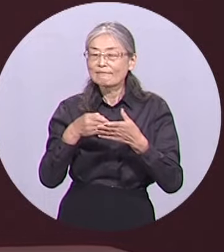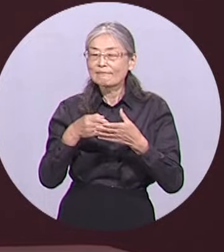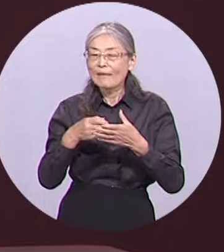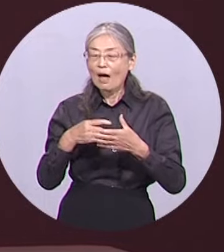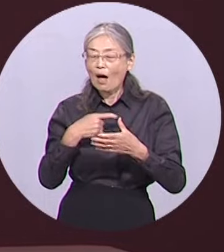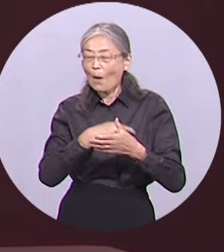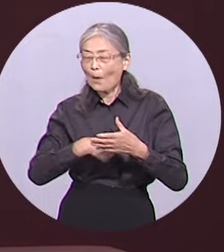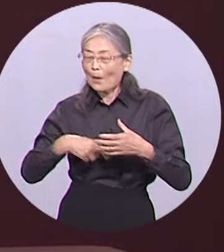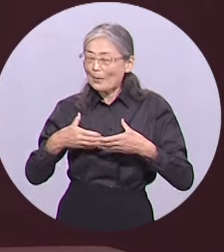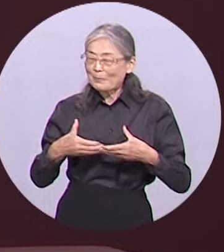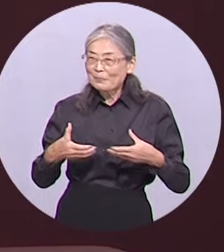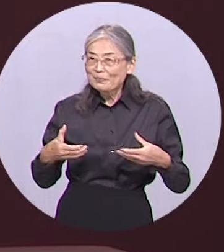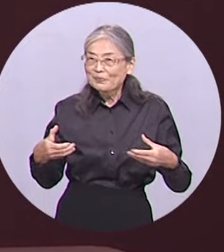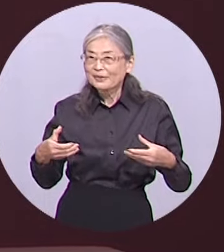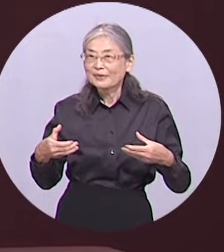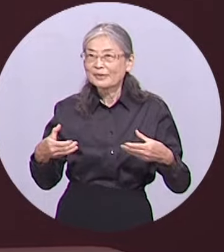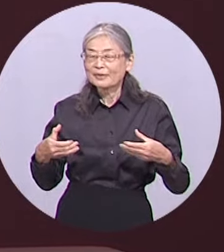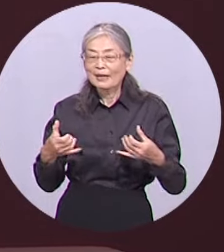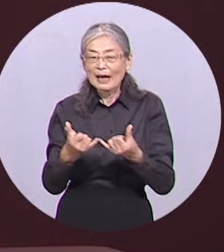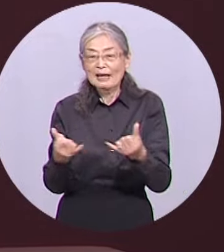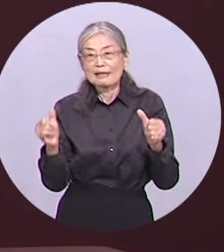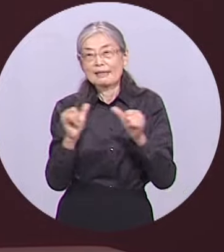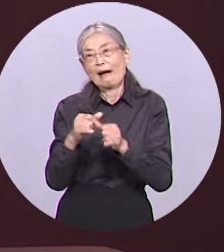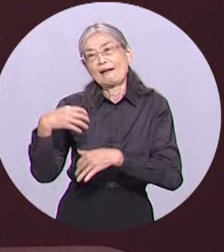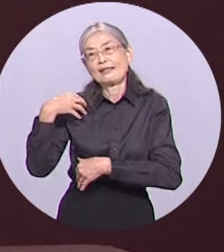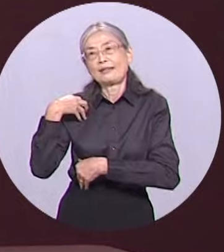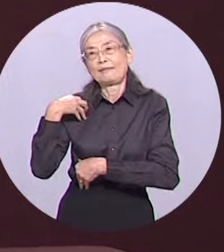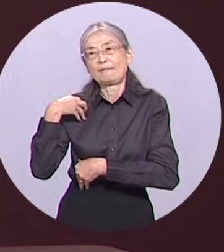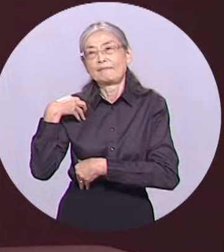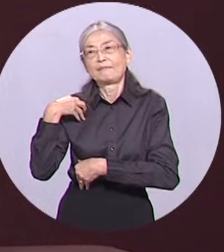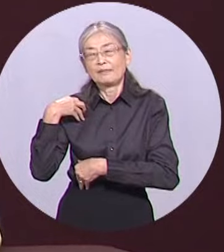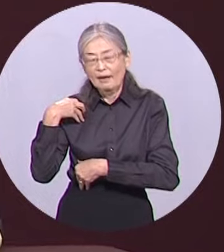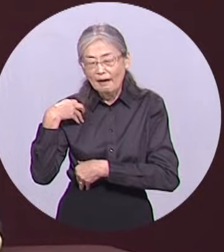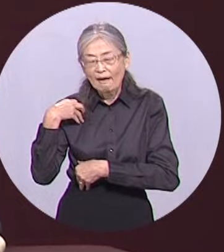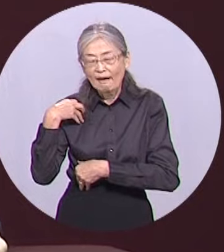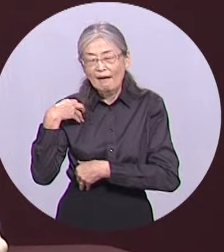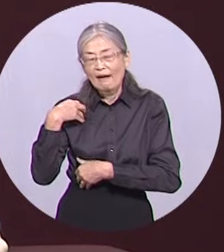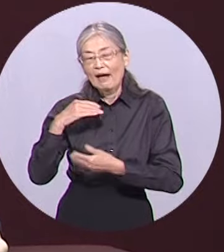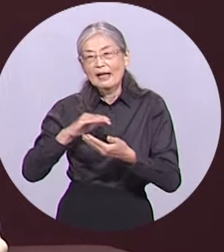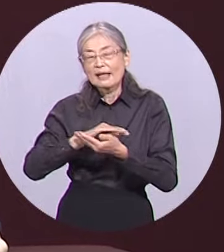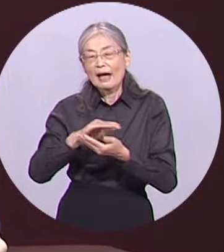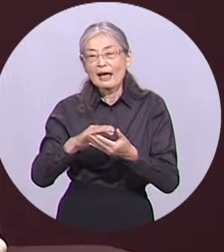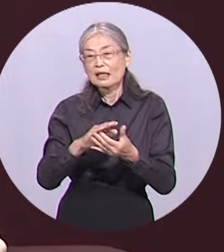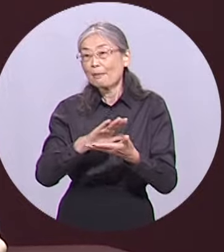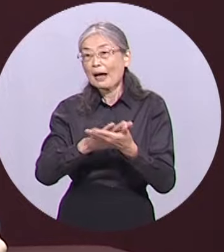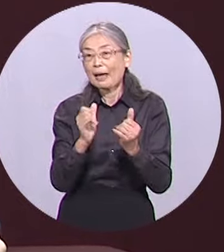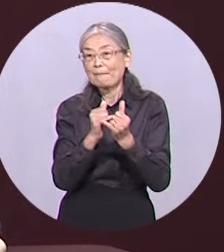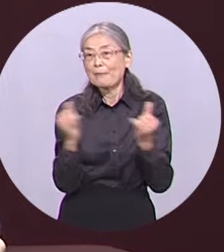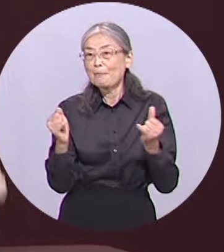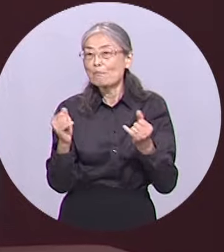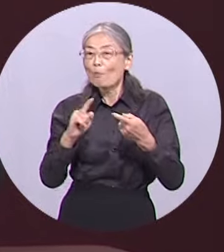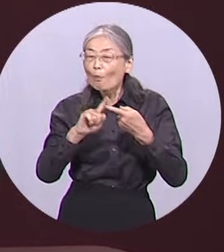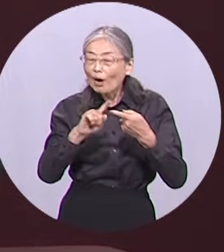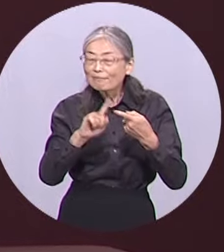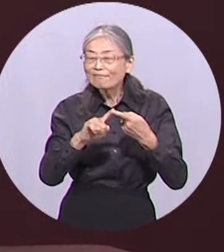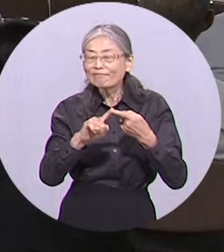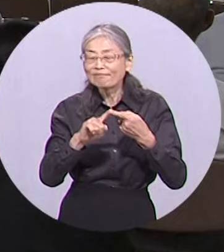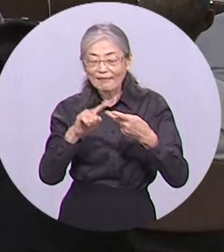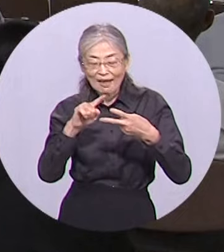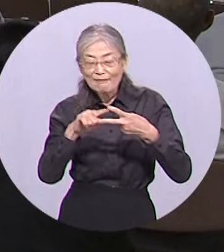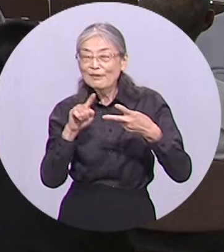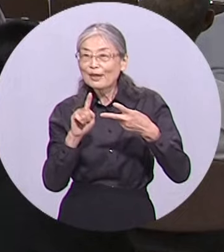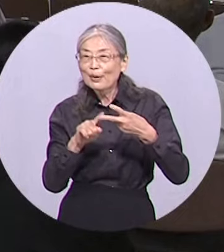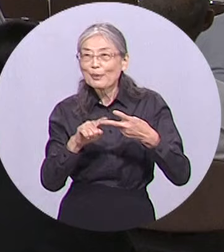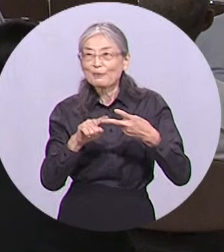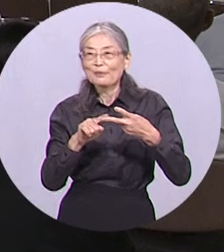であったり、あるいは社会的責任であったり、これは埼玉県民っぽい、そういう2つの意味を込